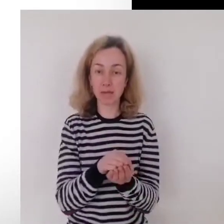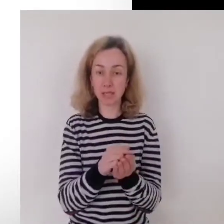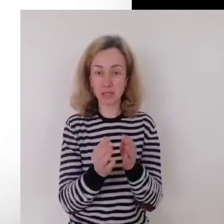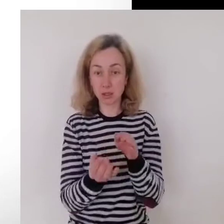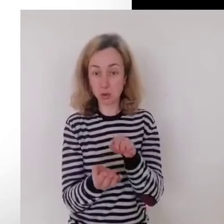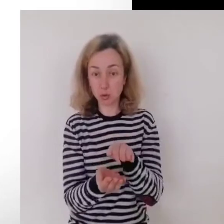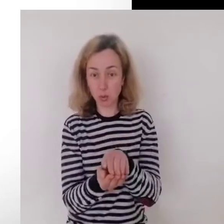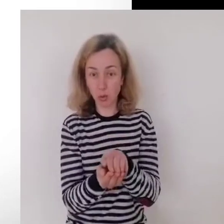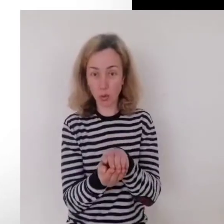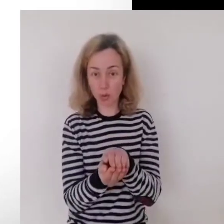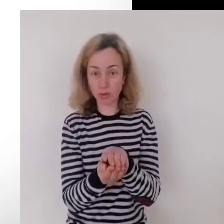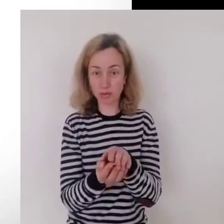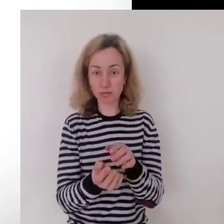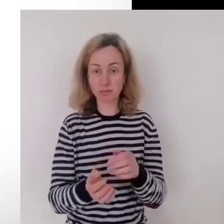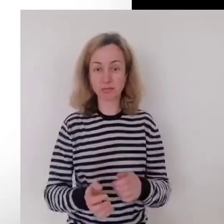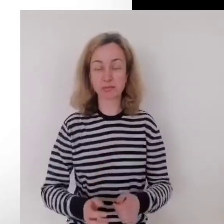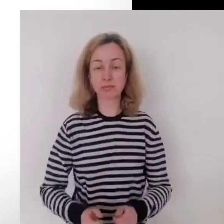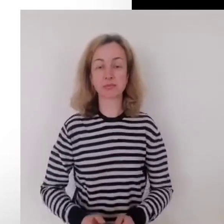пиріжок,